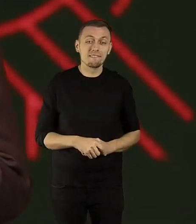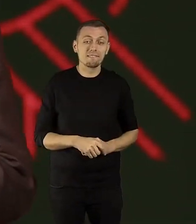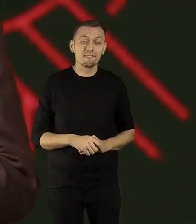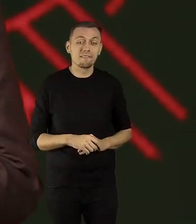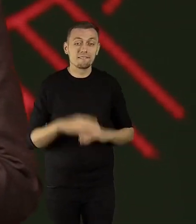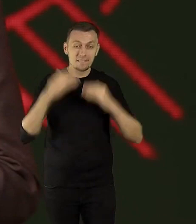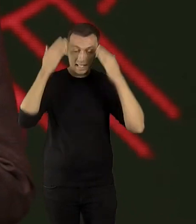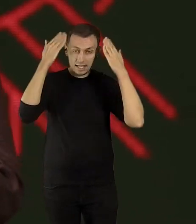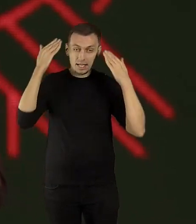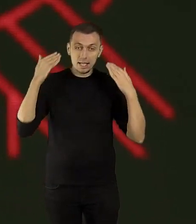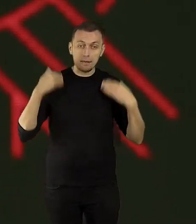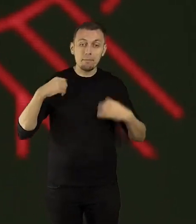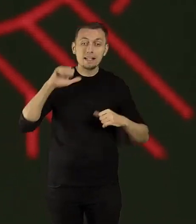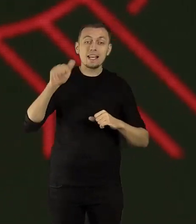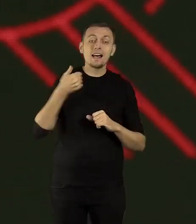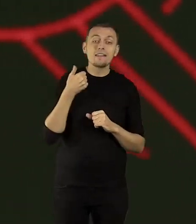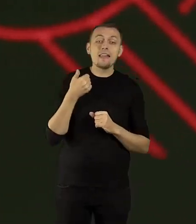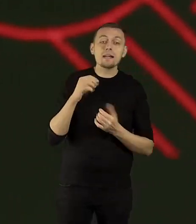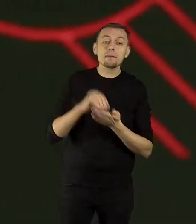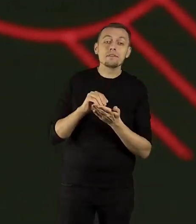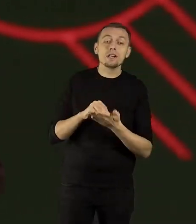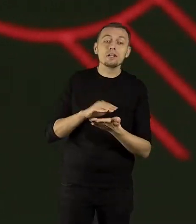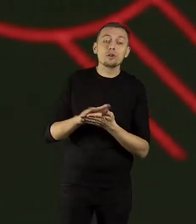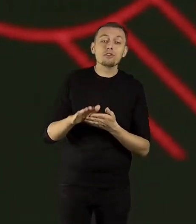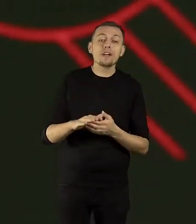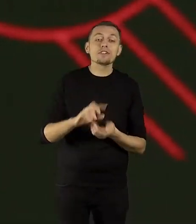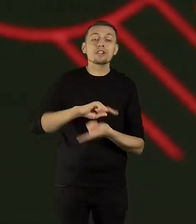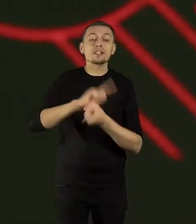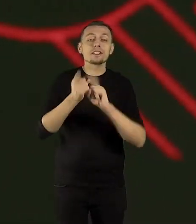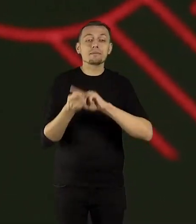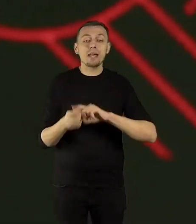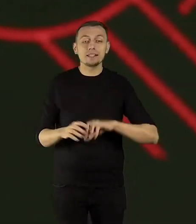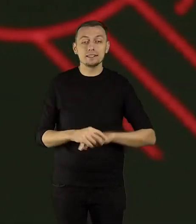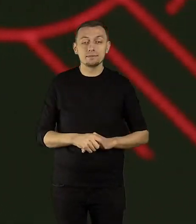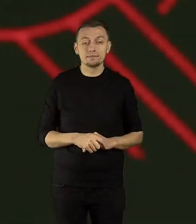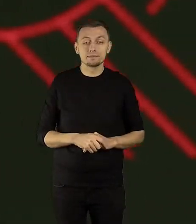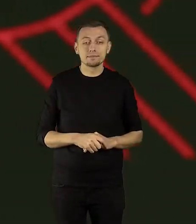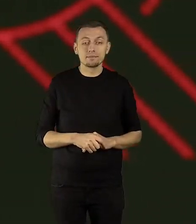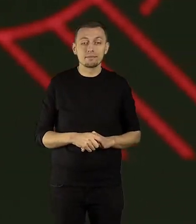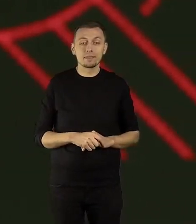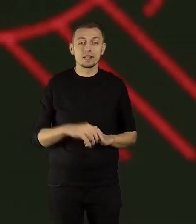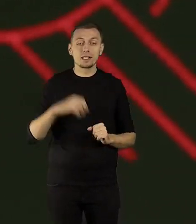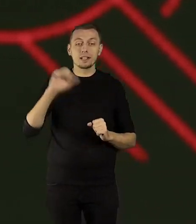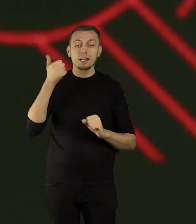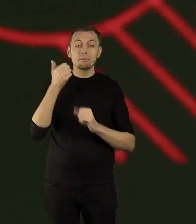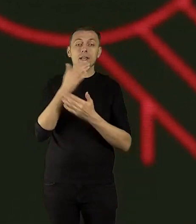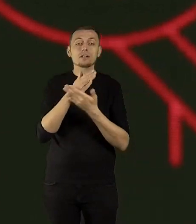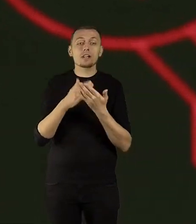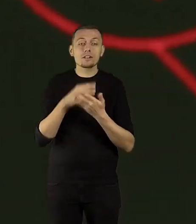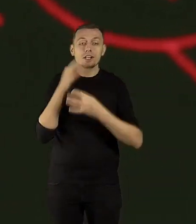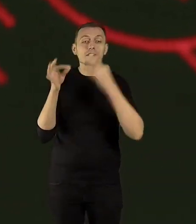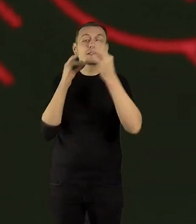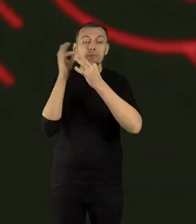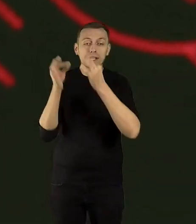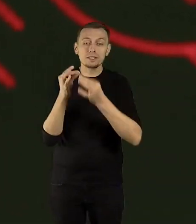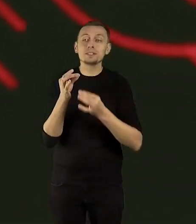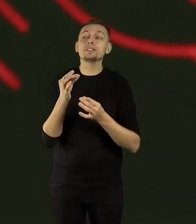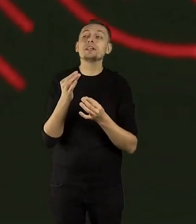doświadczyła sama tej przemiany. Dlatego pierwsza część jej pieśni właśnie o tym mówi. Ale potem wychodzi na